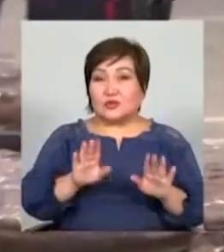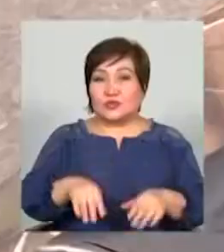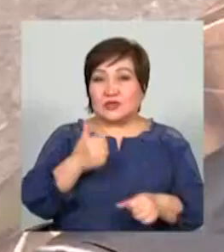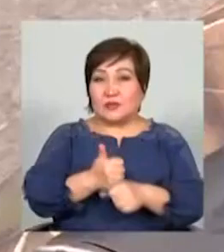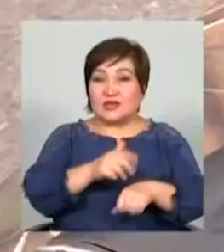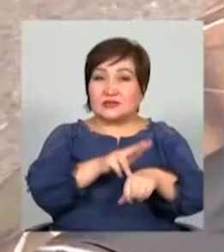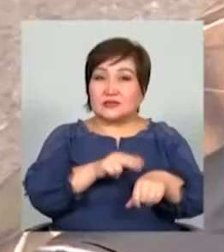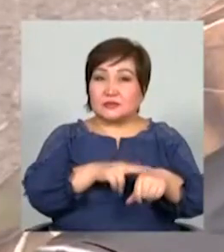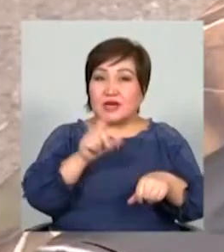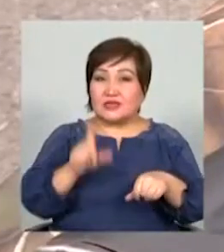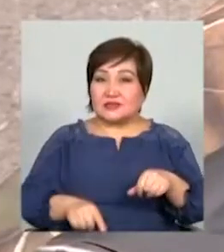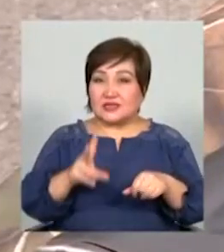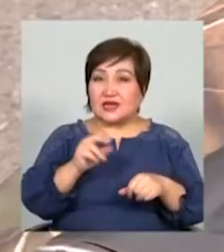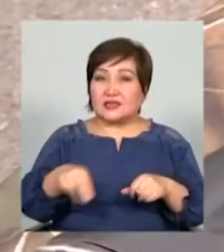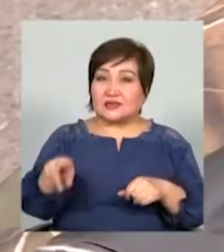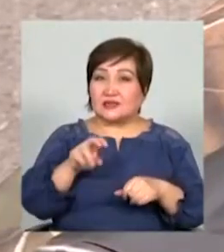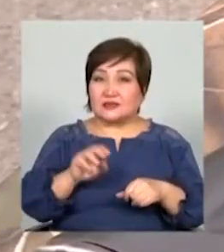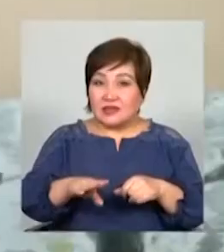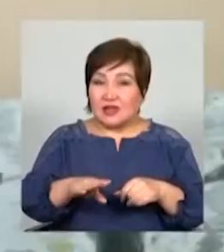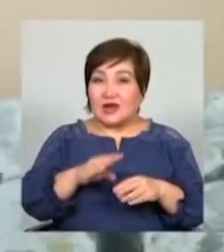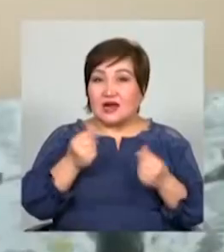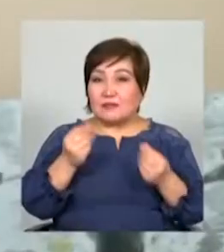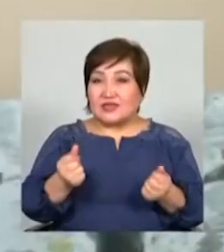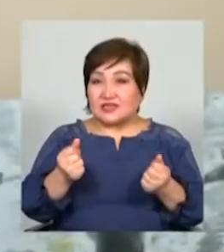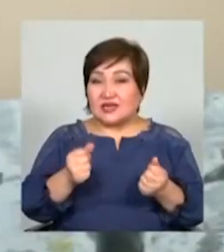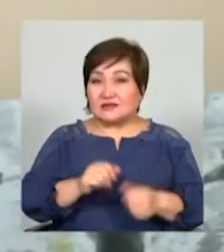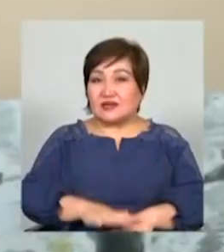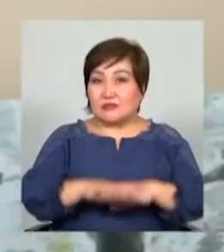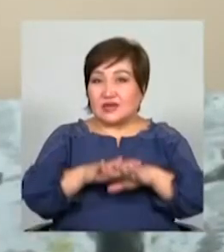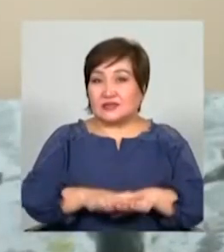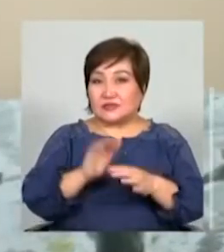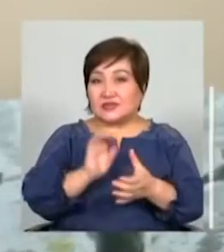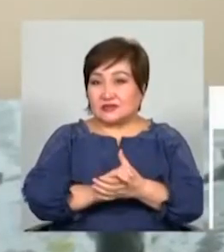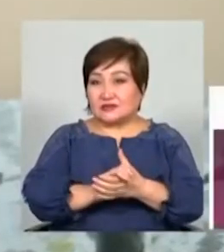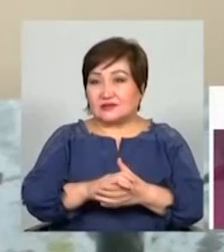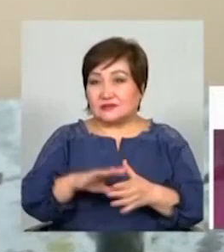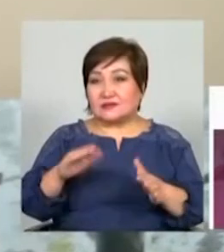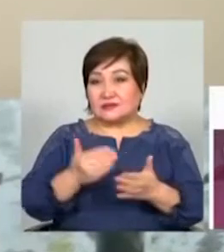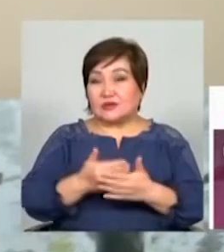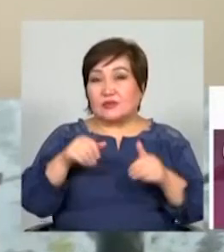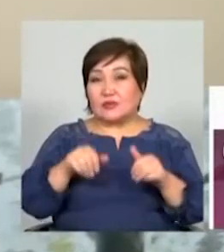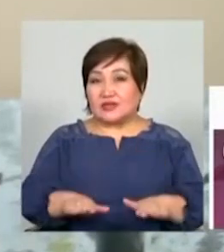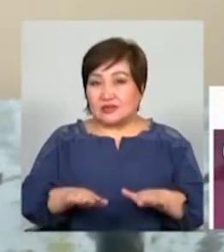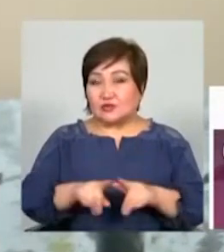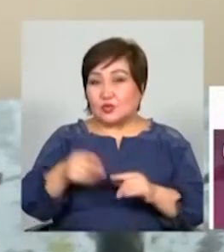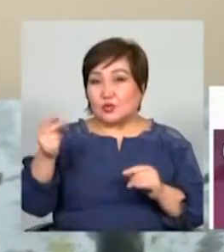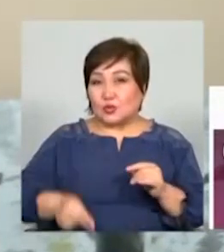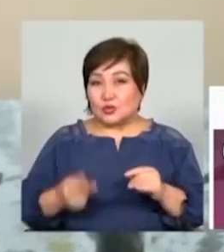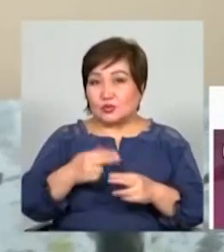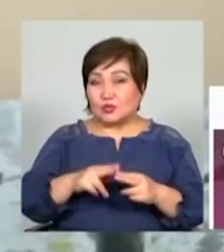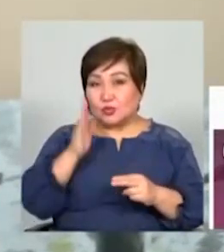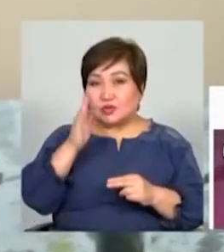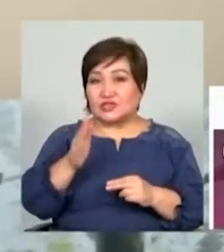полициясы кадет сыныптарының материалдық базасымен танысты. Үш шақты қойылған меморандумға қол қою, ол болашақта біздің